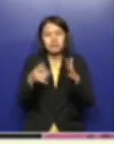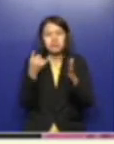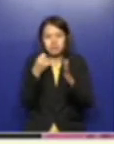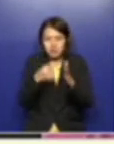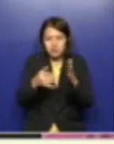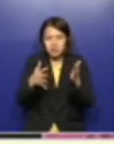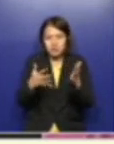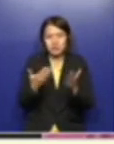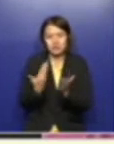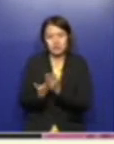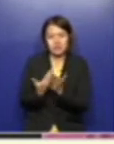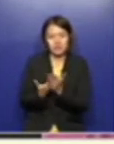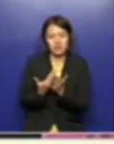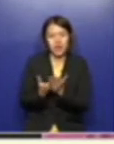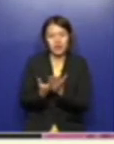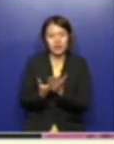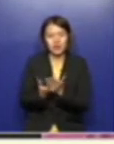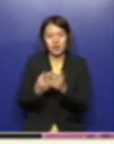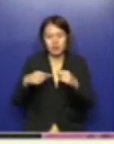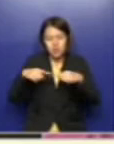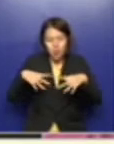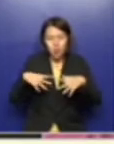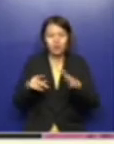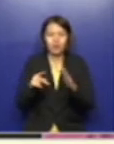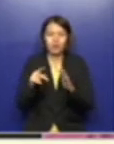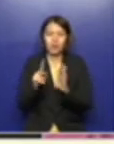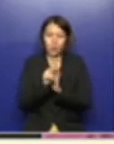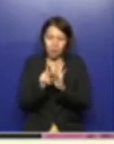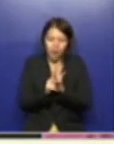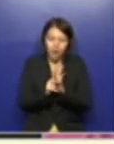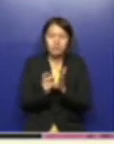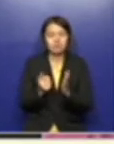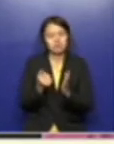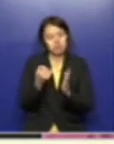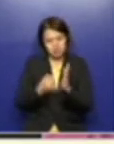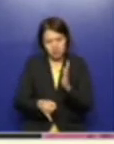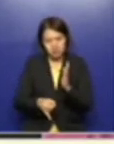เงินที่ไม่ชอบด้วยกฎหมายอาจจะมีความผิดในเรื่อง